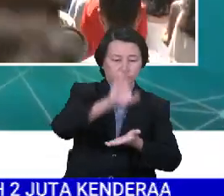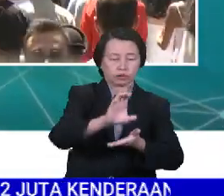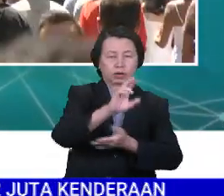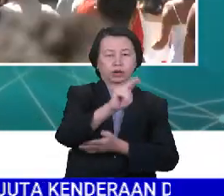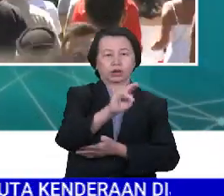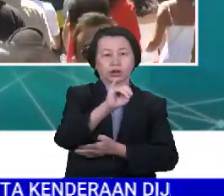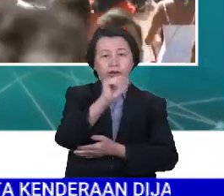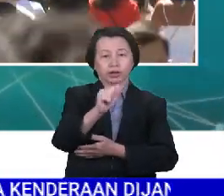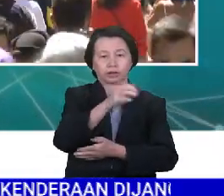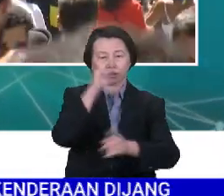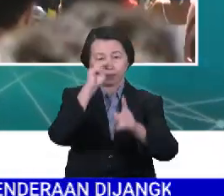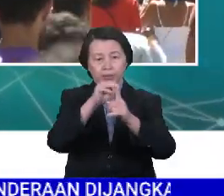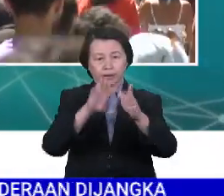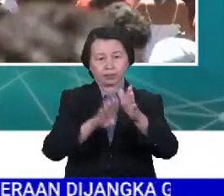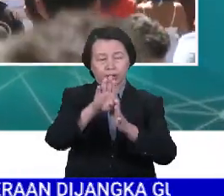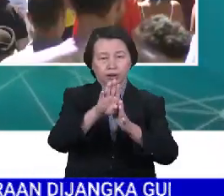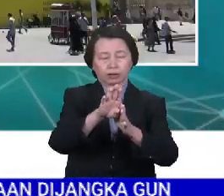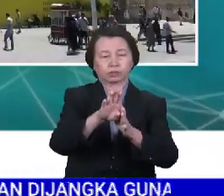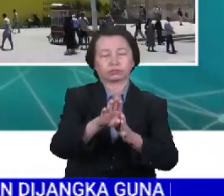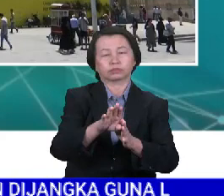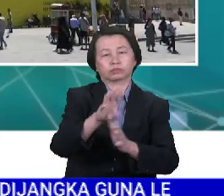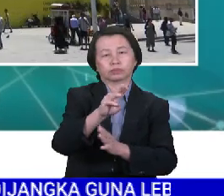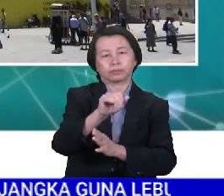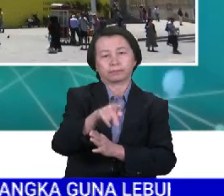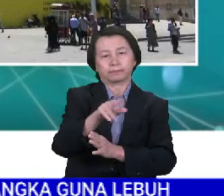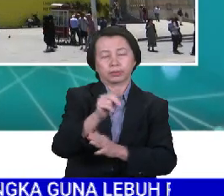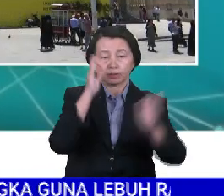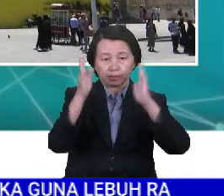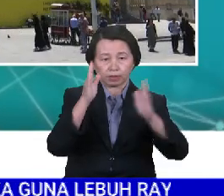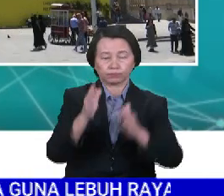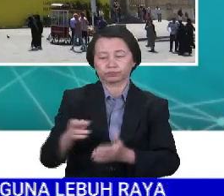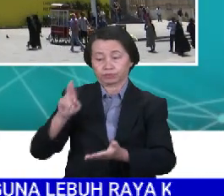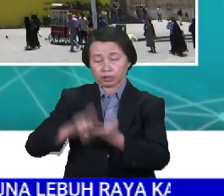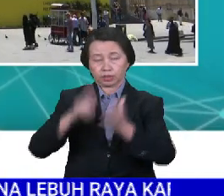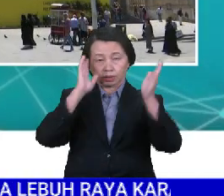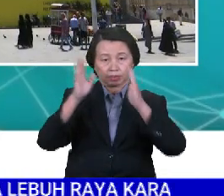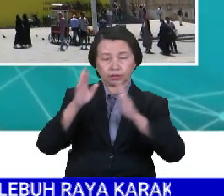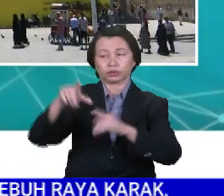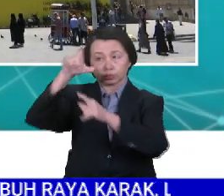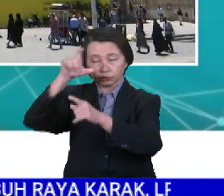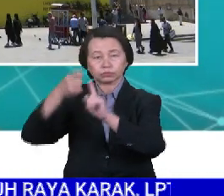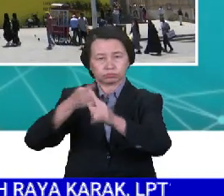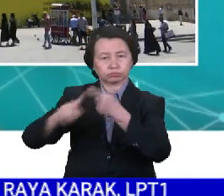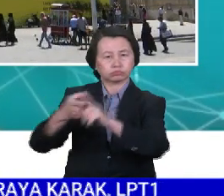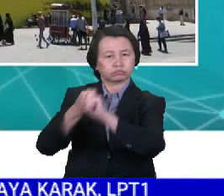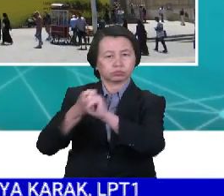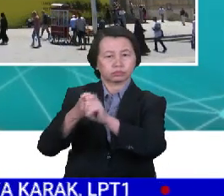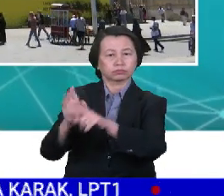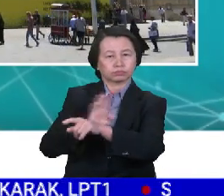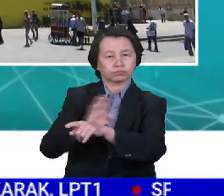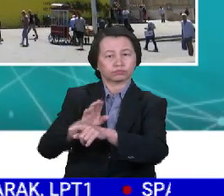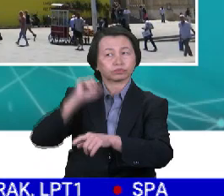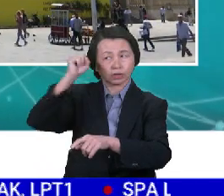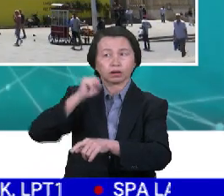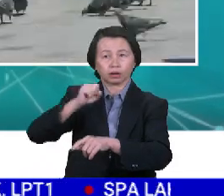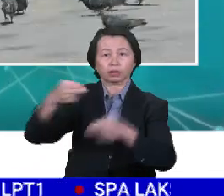NIA dan matlamat pembangunan mampan Malaysia. Untuk rekod, Malaysia dan Turki adalah rakan kongsi rapat dan negara persaudaraan